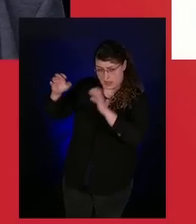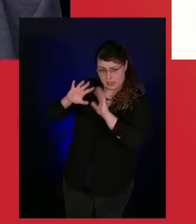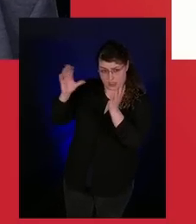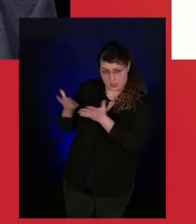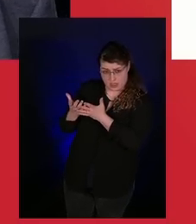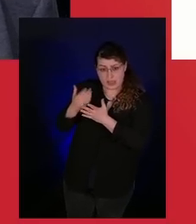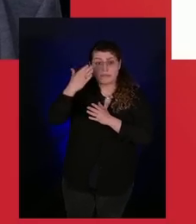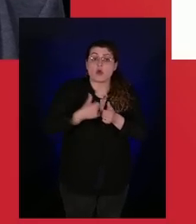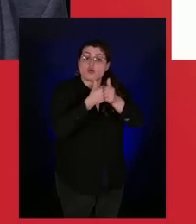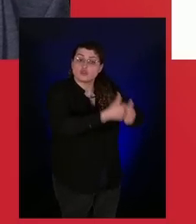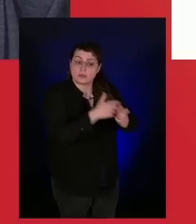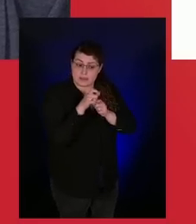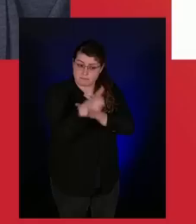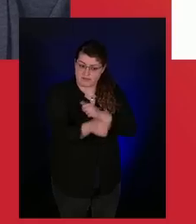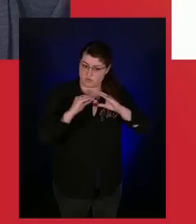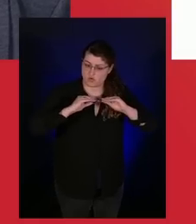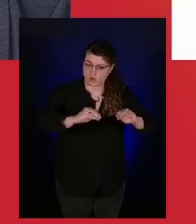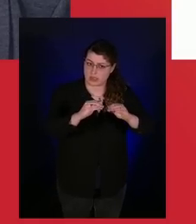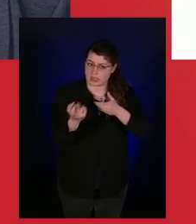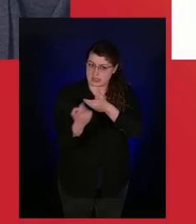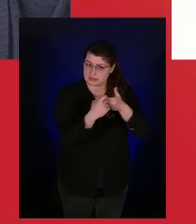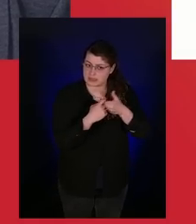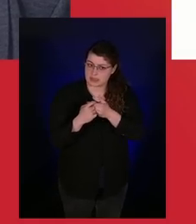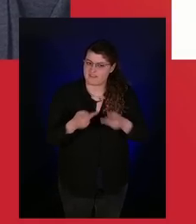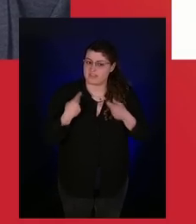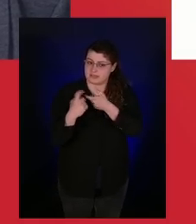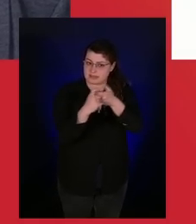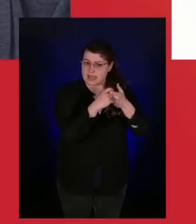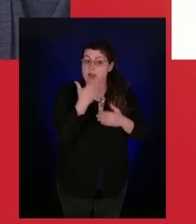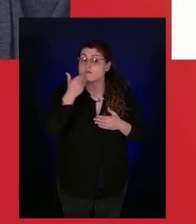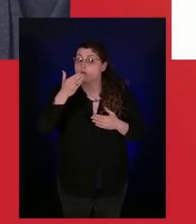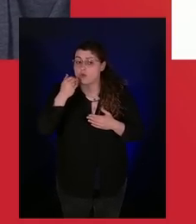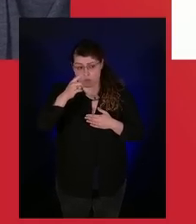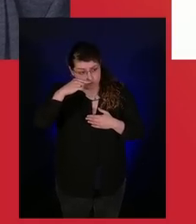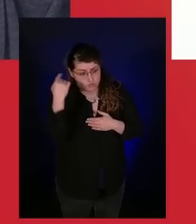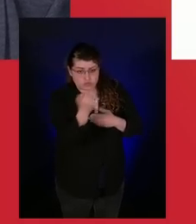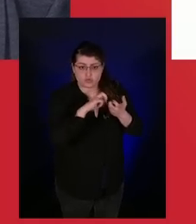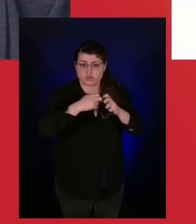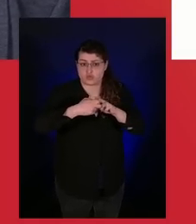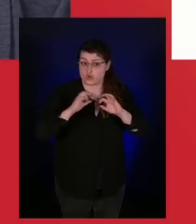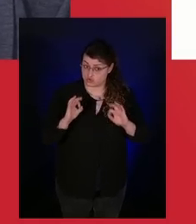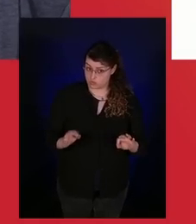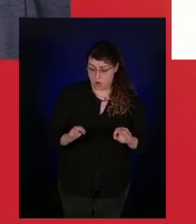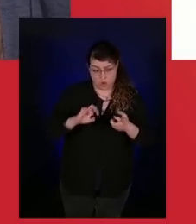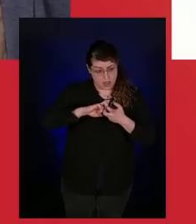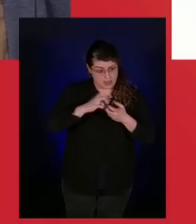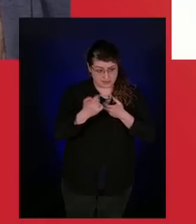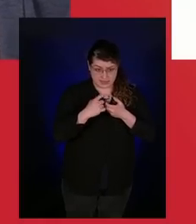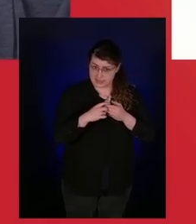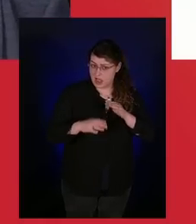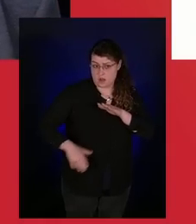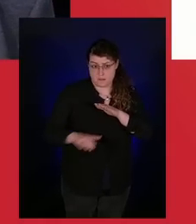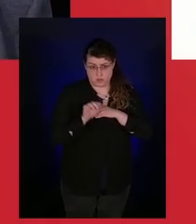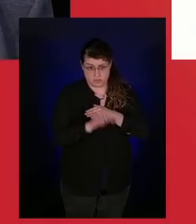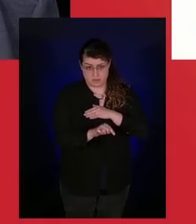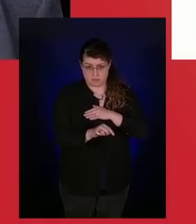permettrait d'améliorer la vie syndicale de nombreuses structures CGT, à commencer par le syndicat lui-même, qui aurait des recettes